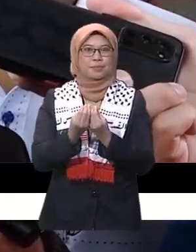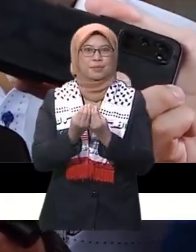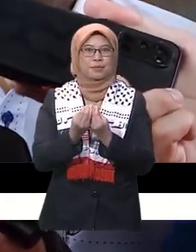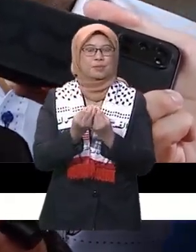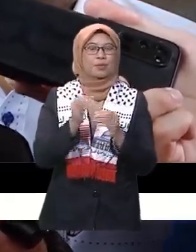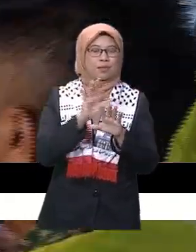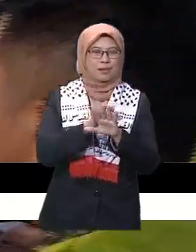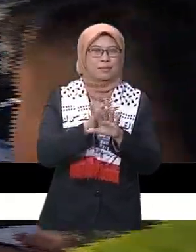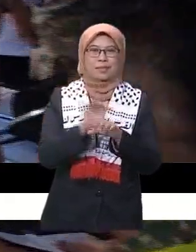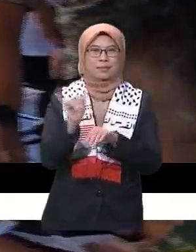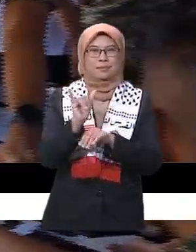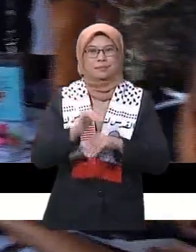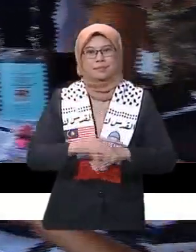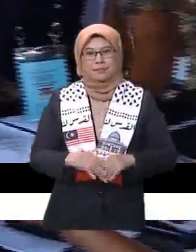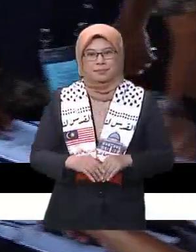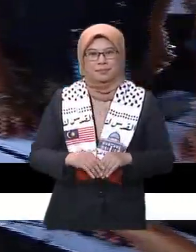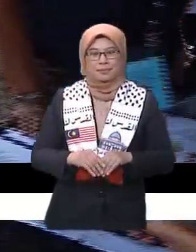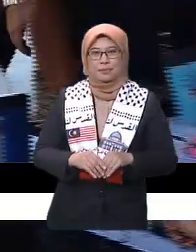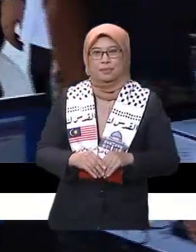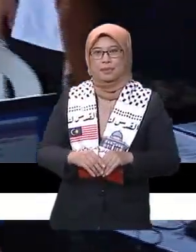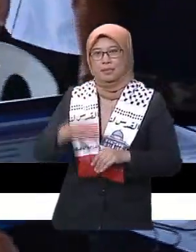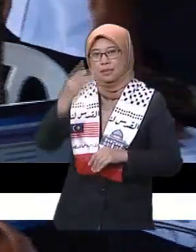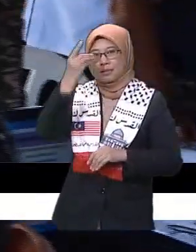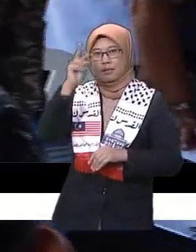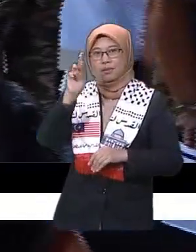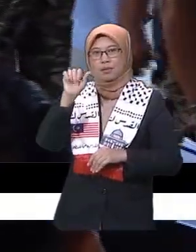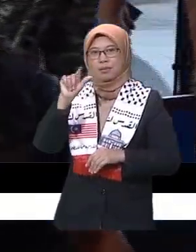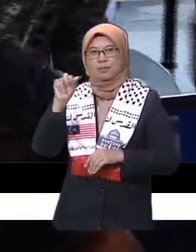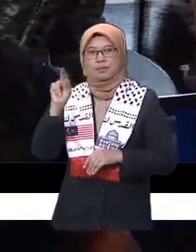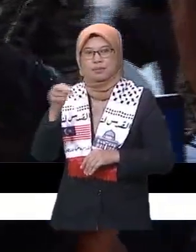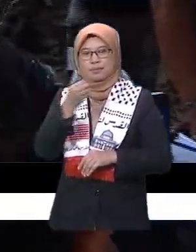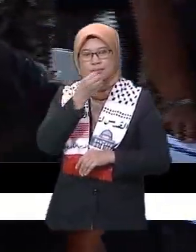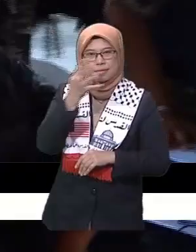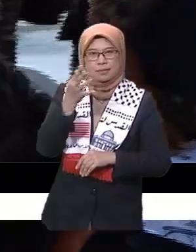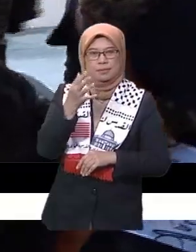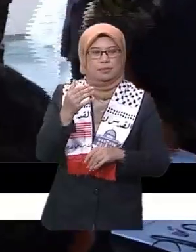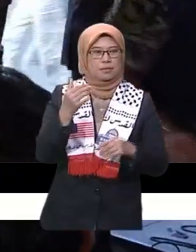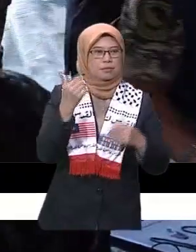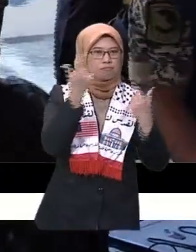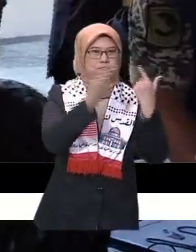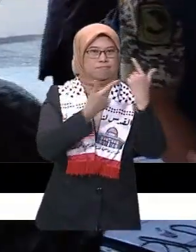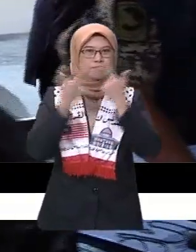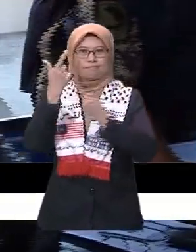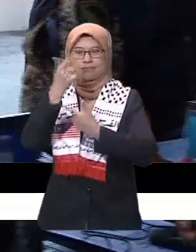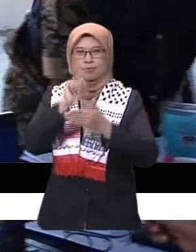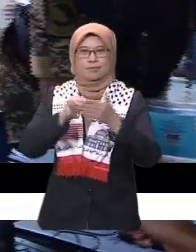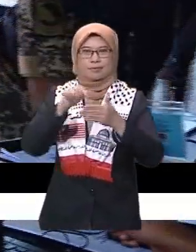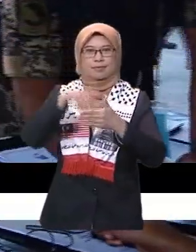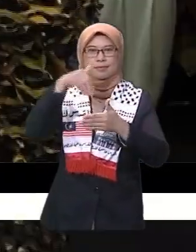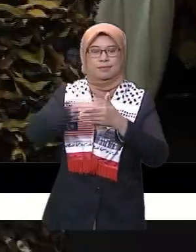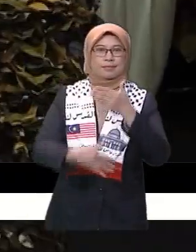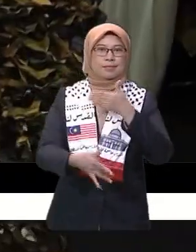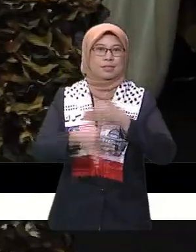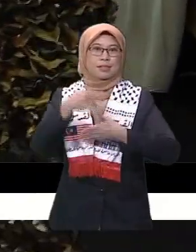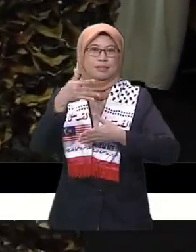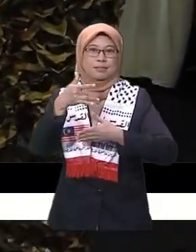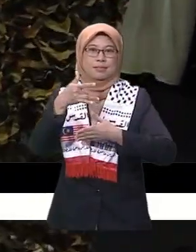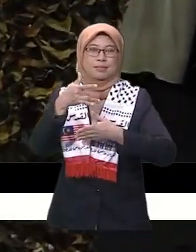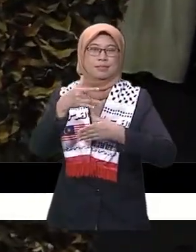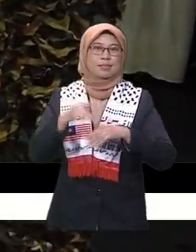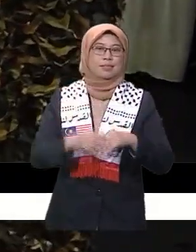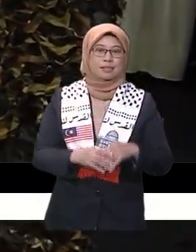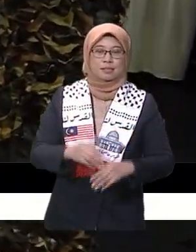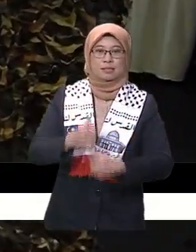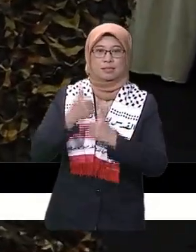tinggilah pada kali ini Datuk Seri Ramlan berkata demikian selepas melakukan tinjauan pengundian awal di dewan mahkota kem